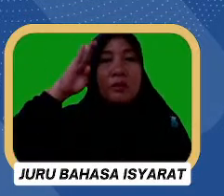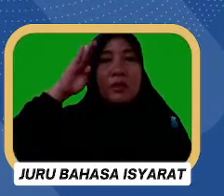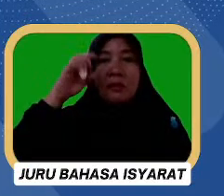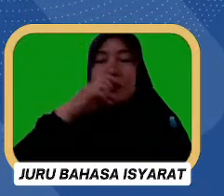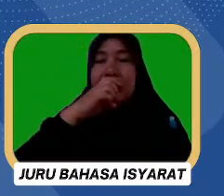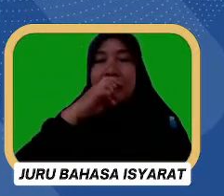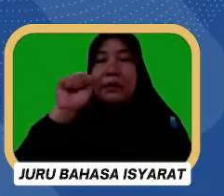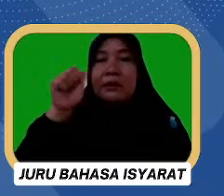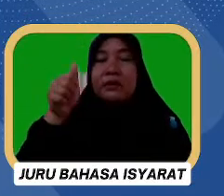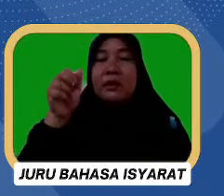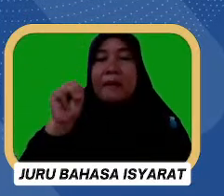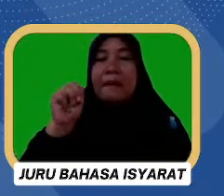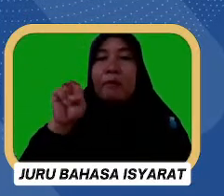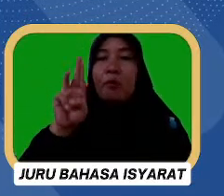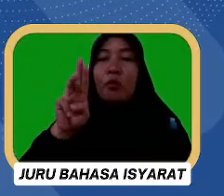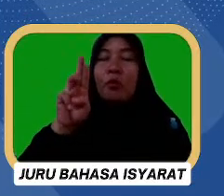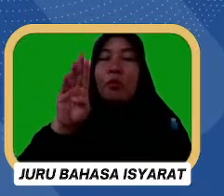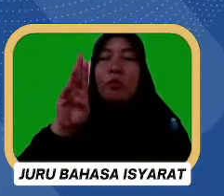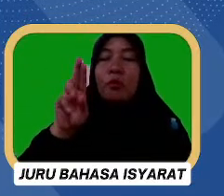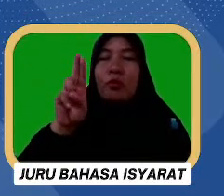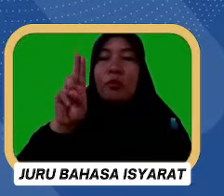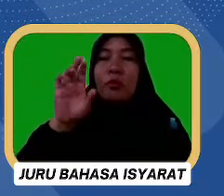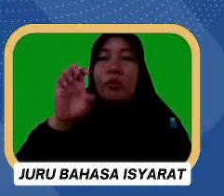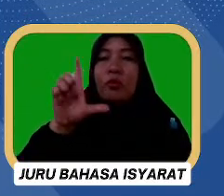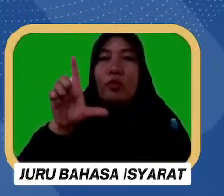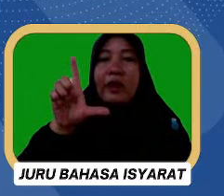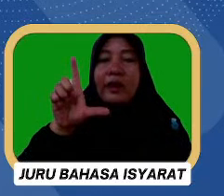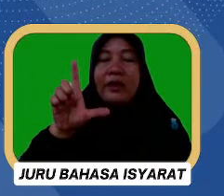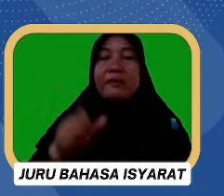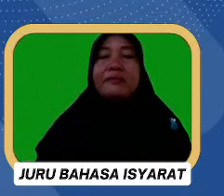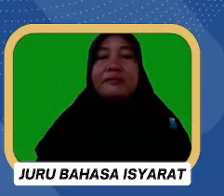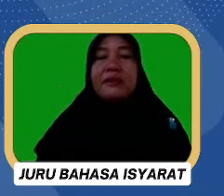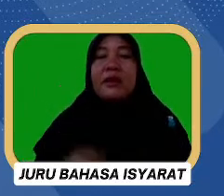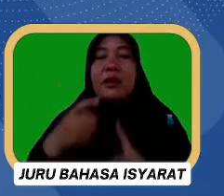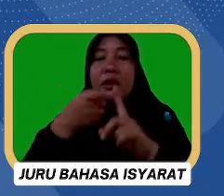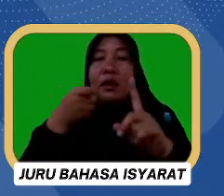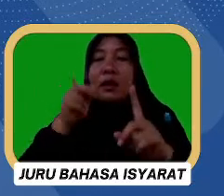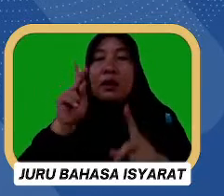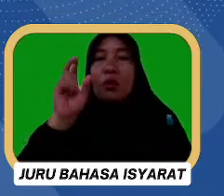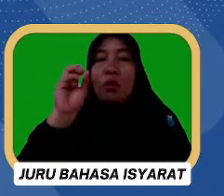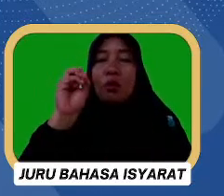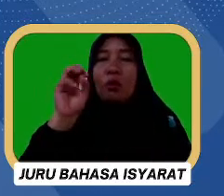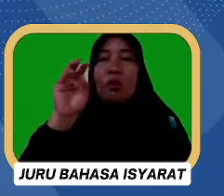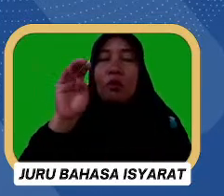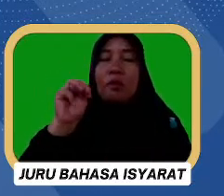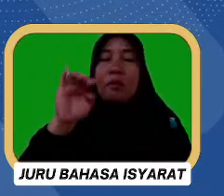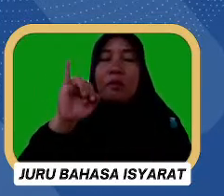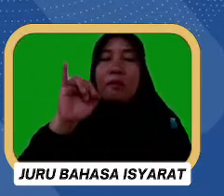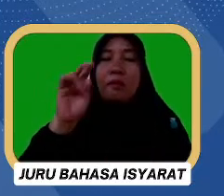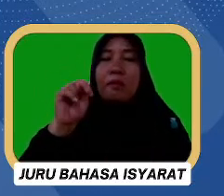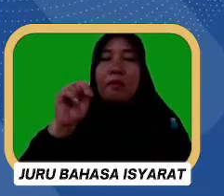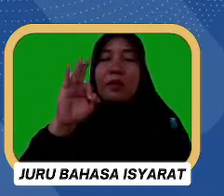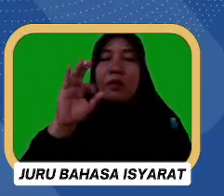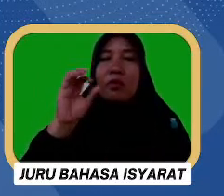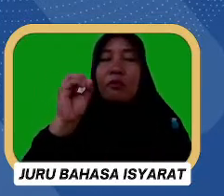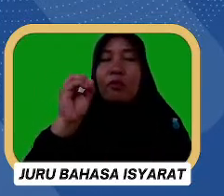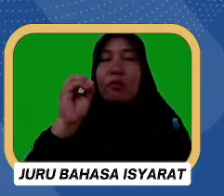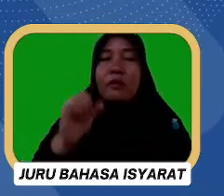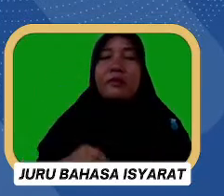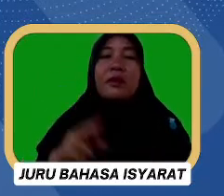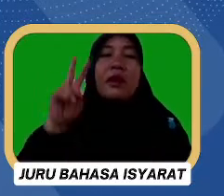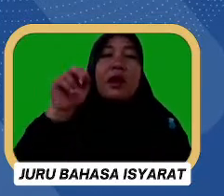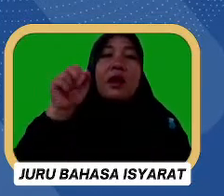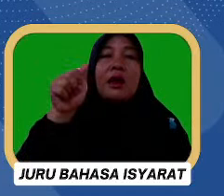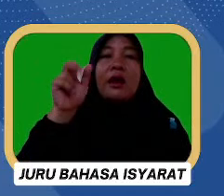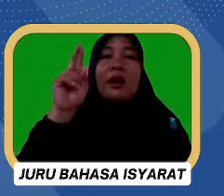Pangarapan selaku Dirjen Aptika Kementerian Kominfo. Yang kami hormati, Bapak narasumber yang pertama ini,